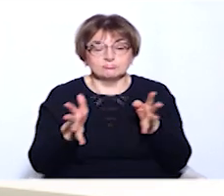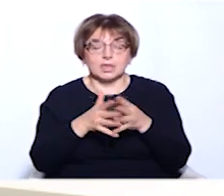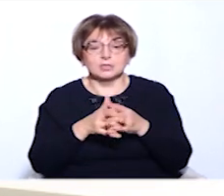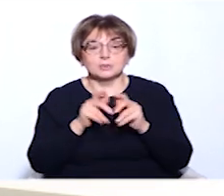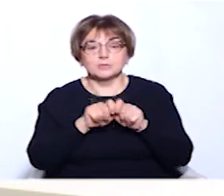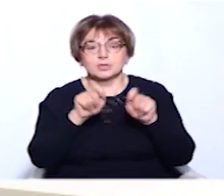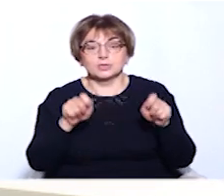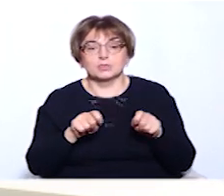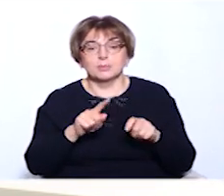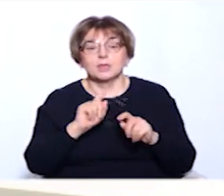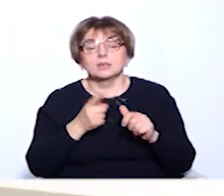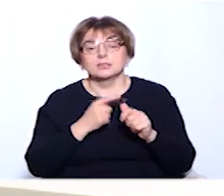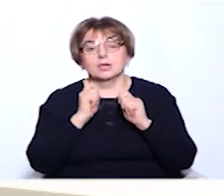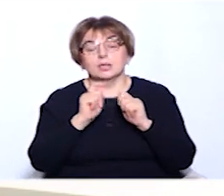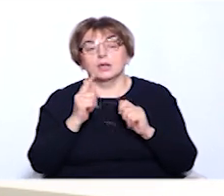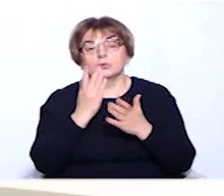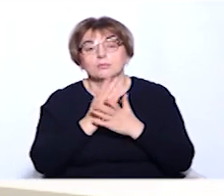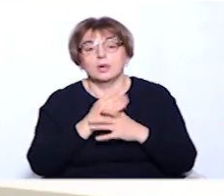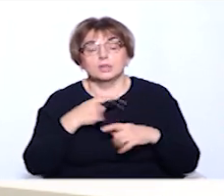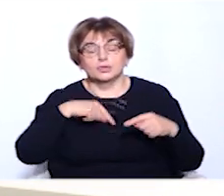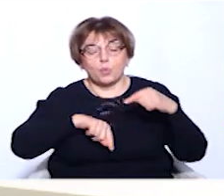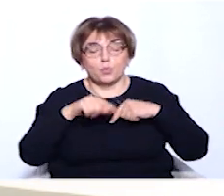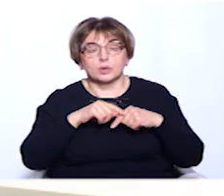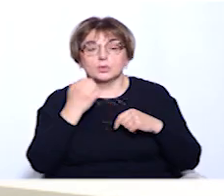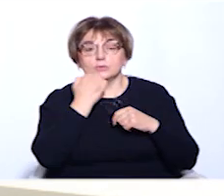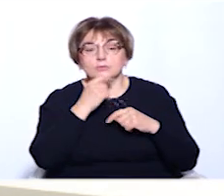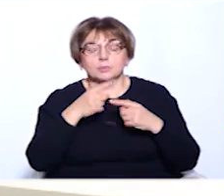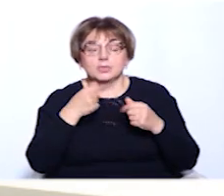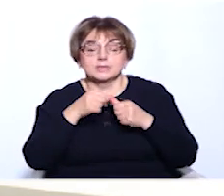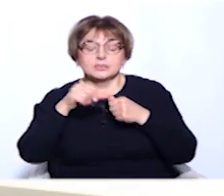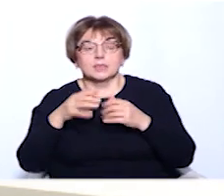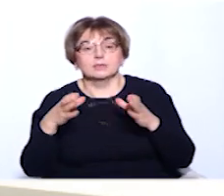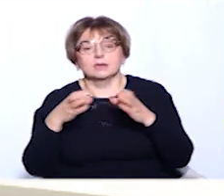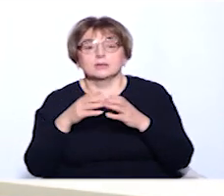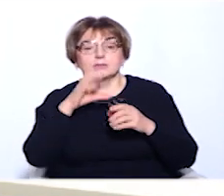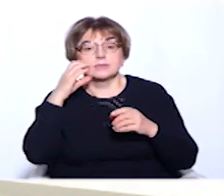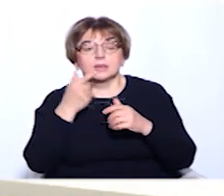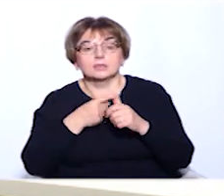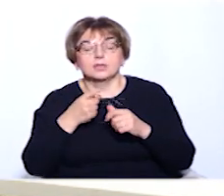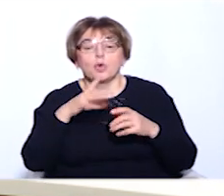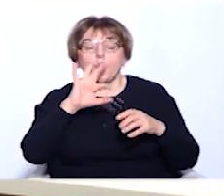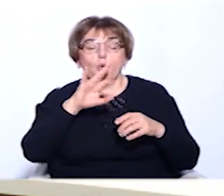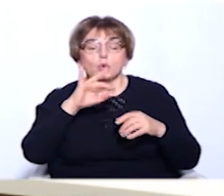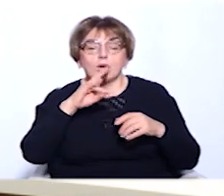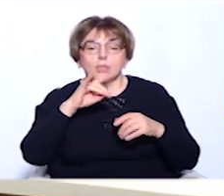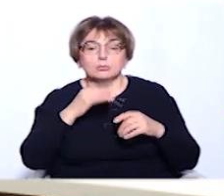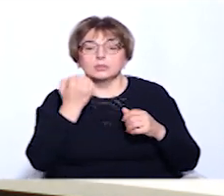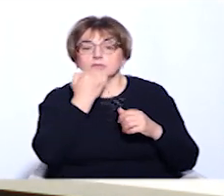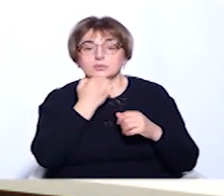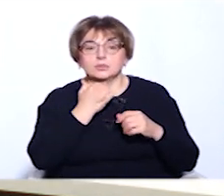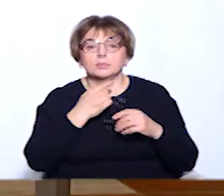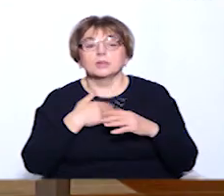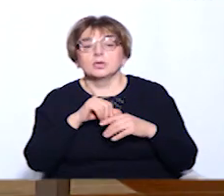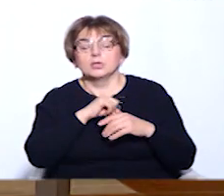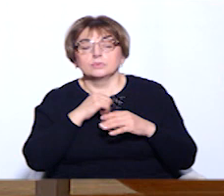ორგანული ნივთიერება და რატომ გახდა საჭირო, რომ ნივთიერებების ცალკე კლასს მიიღო ეს სახელწოდება ორგანული ნივთიერებები? მოდი